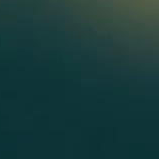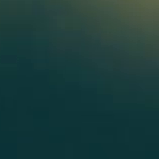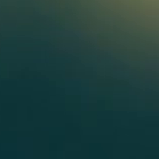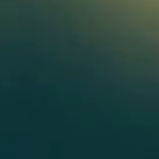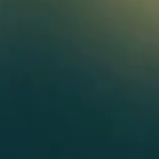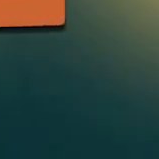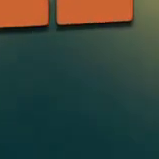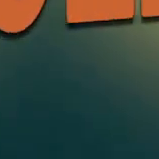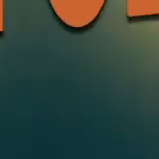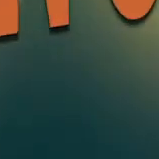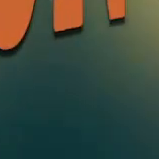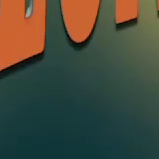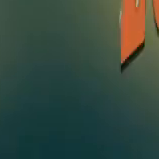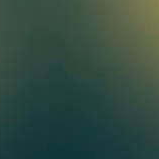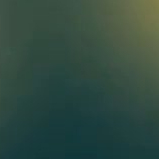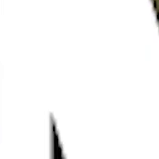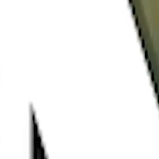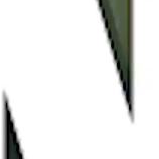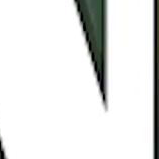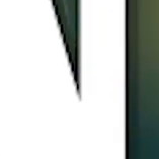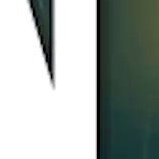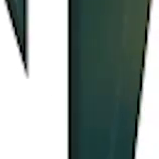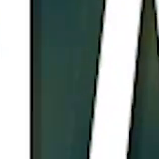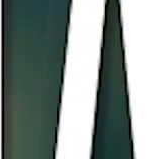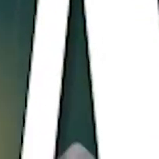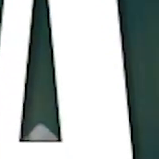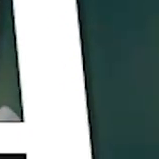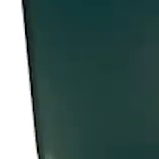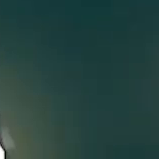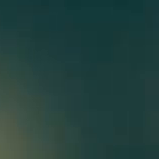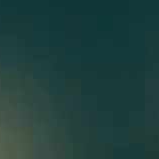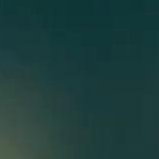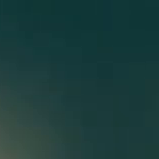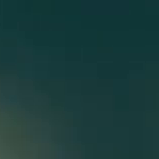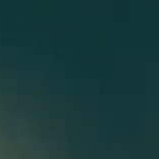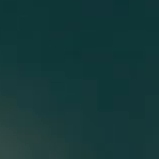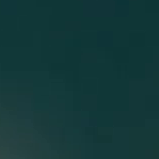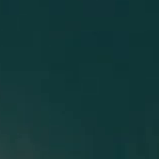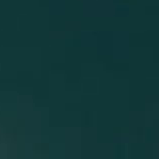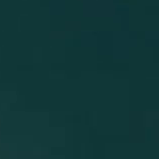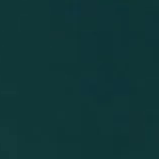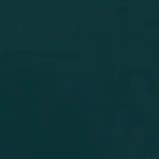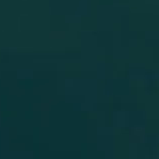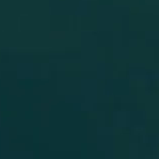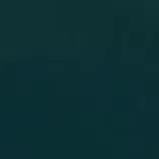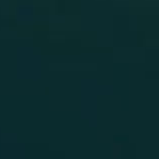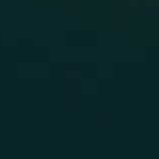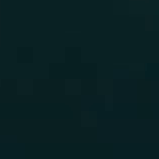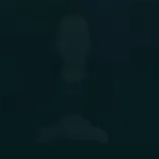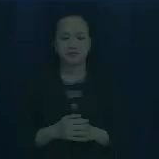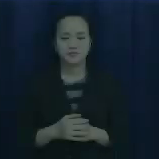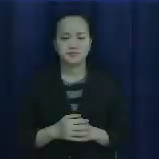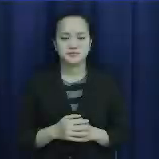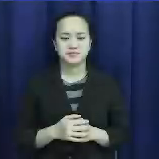The Baptist Lunch, hosted by Pastor Gil Lorena.